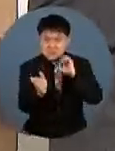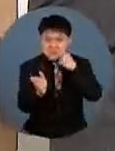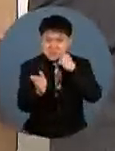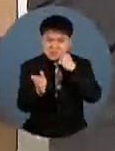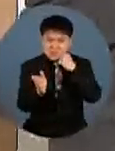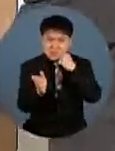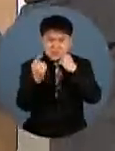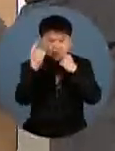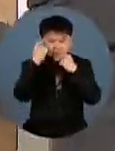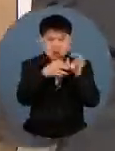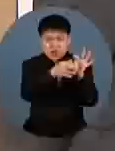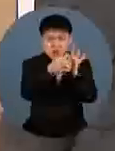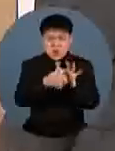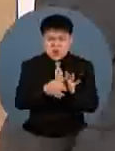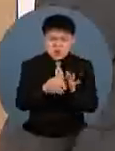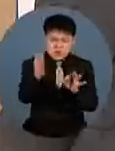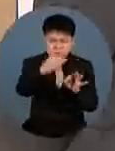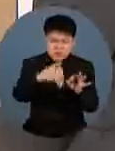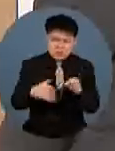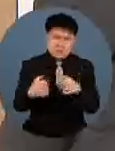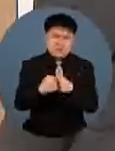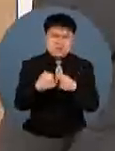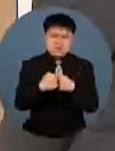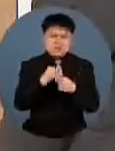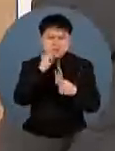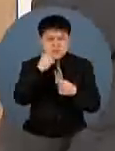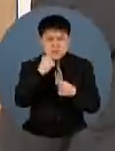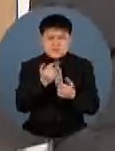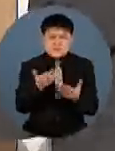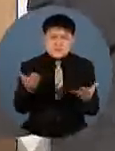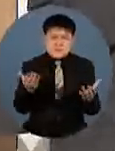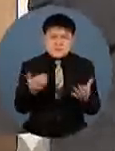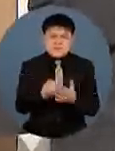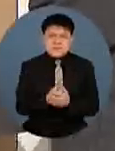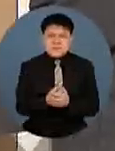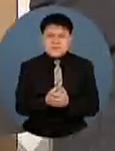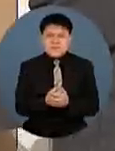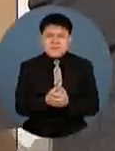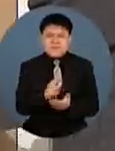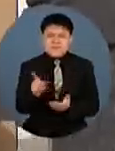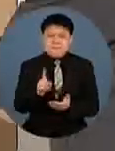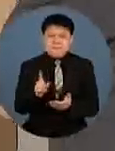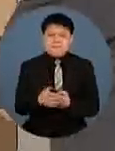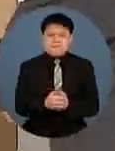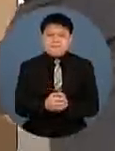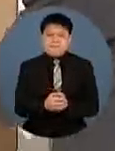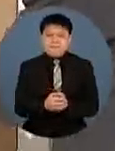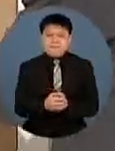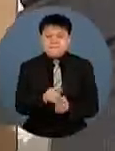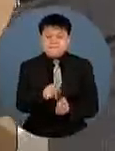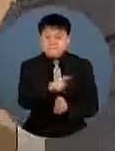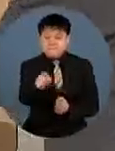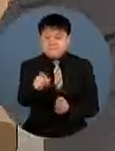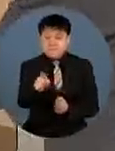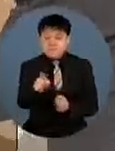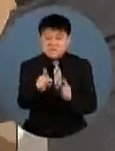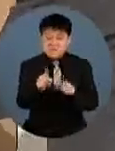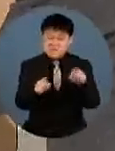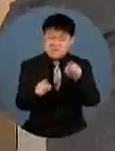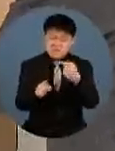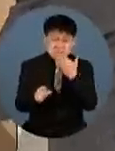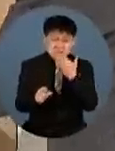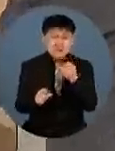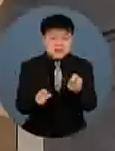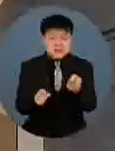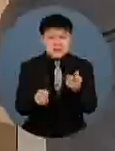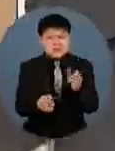이어도 막아서 수상전이 안 됩니다. 그렇죠. 휴가 떨어져 나가버리죠. 견딜 수 없습니다. 그렇다고 이렇게 넘어갈 수는 있겠습니다만.